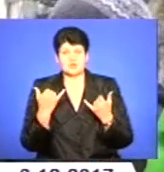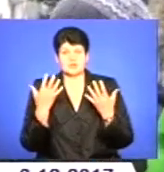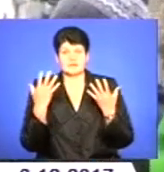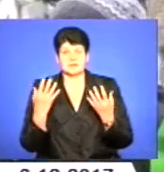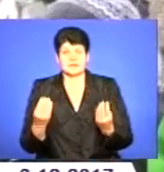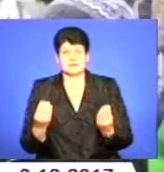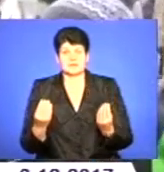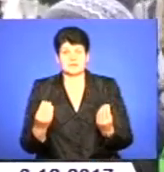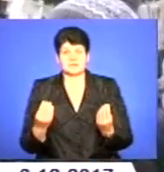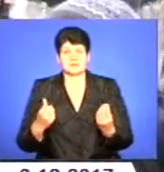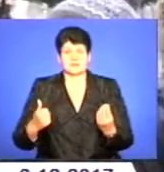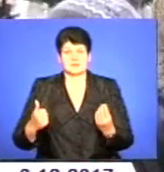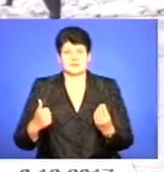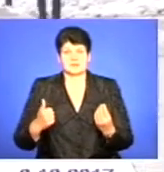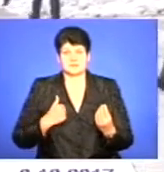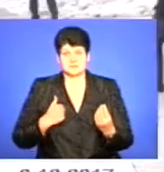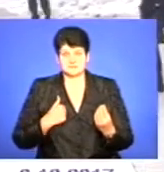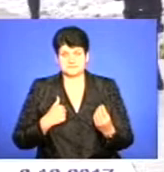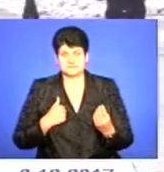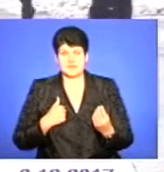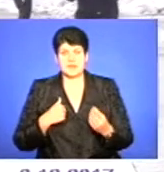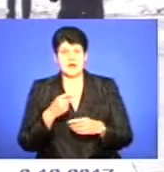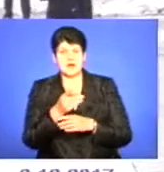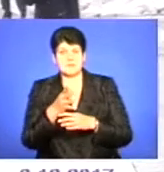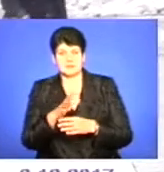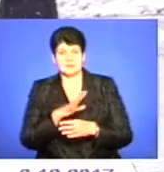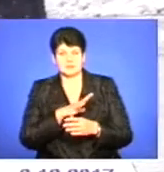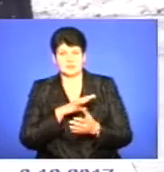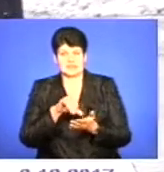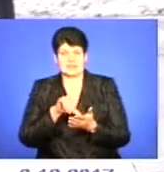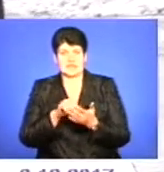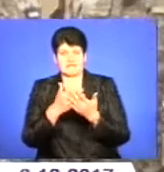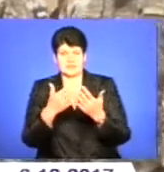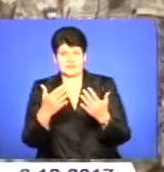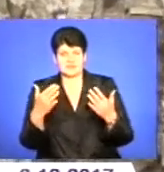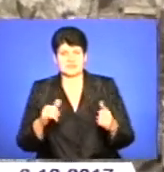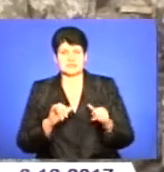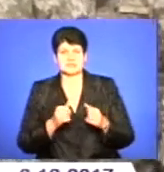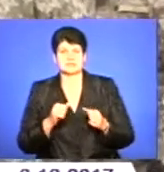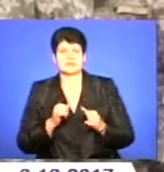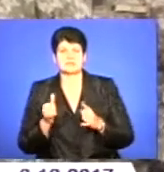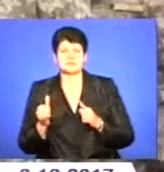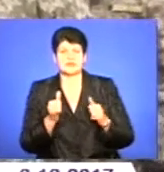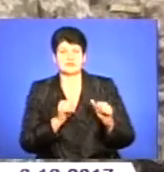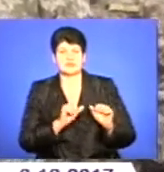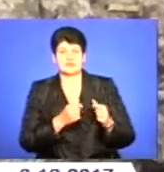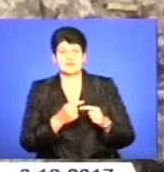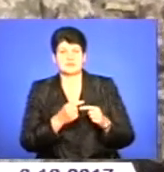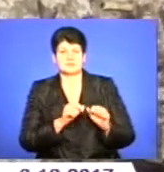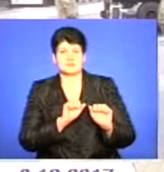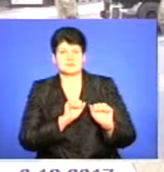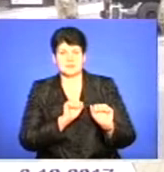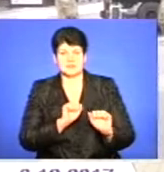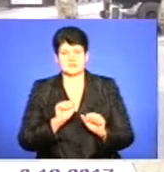день Збройних сил України. Гармати, що були представлені на виставці, забезпечували прикриття бійців, які виходили з Дебальцевого.